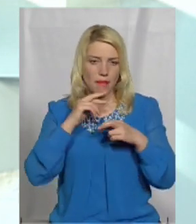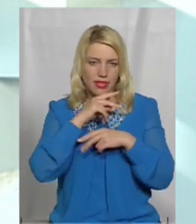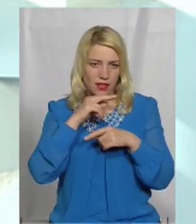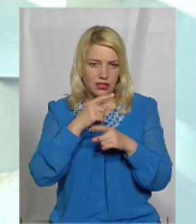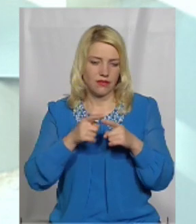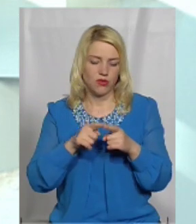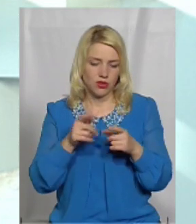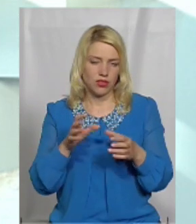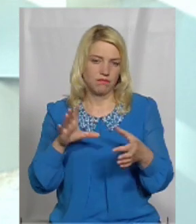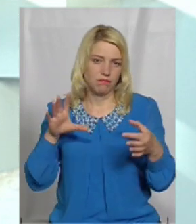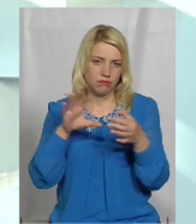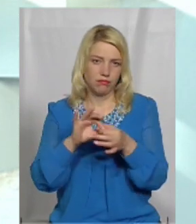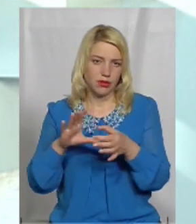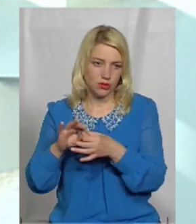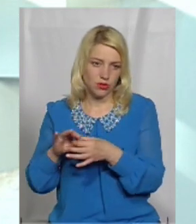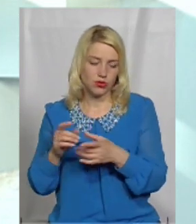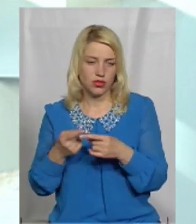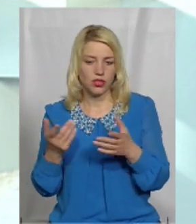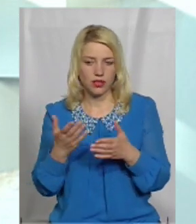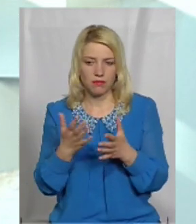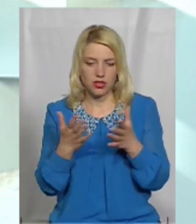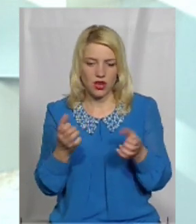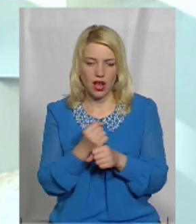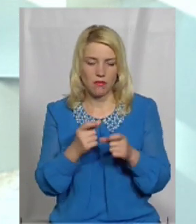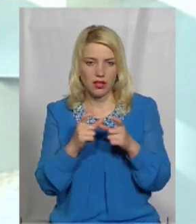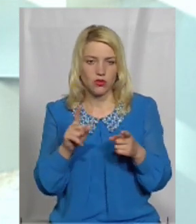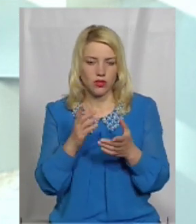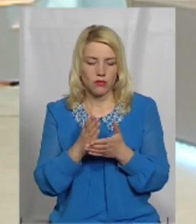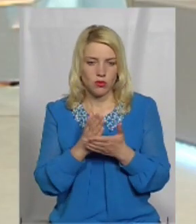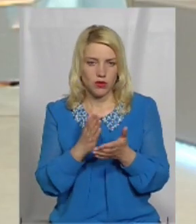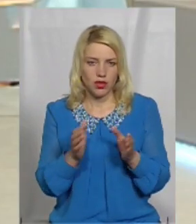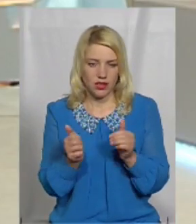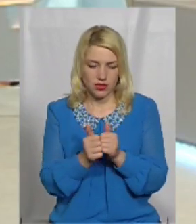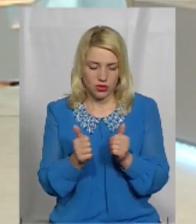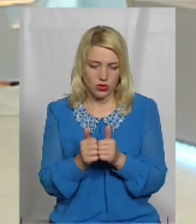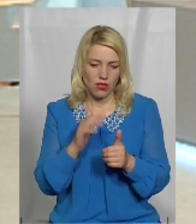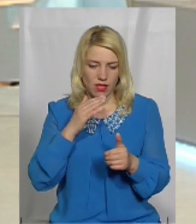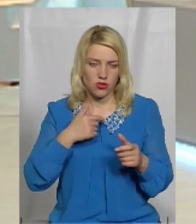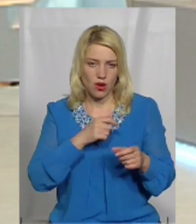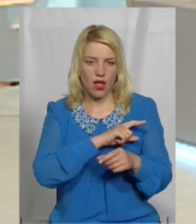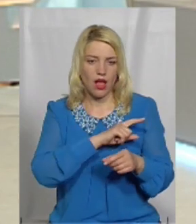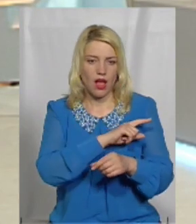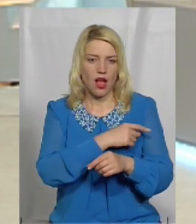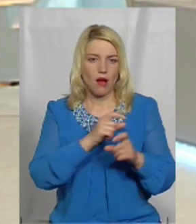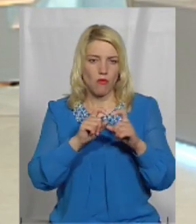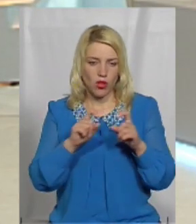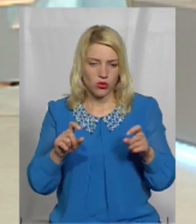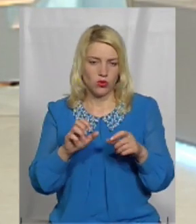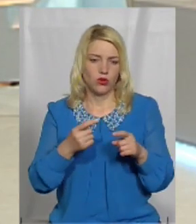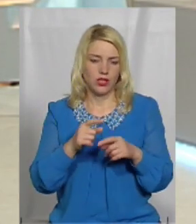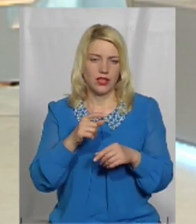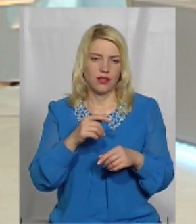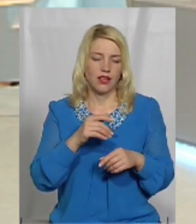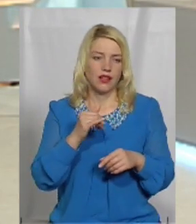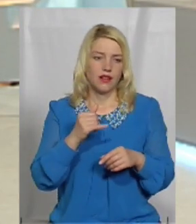підключені, більшість аптечних закладів, які є в місті, які розташовані поблизу наших амбулаторій, як і нашого центру номер 2, так і